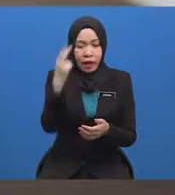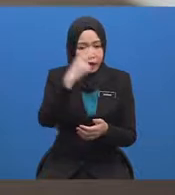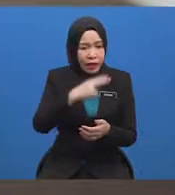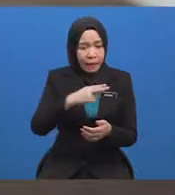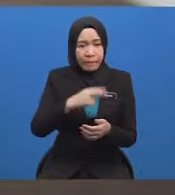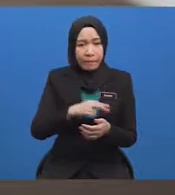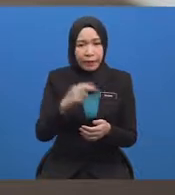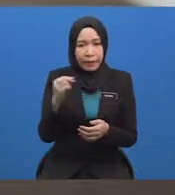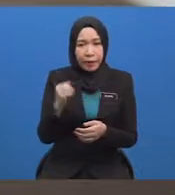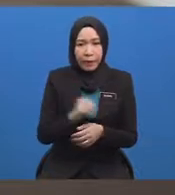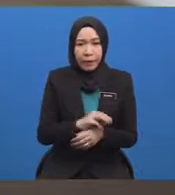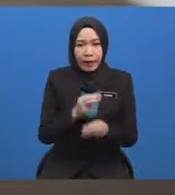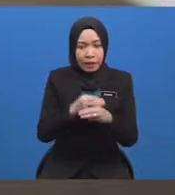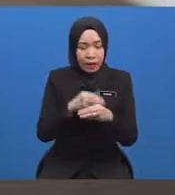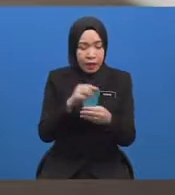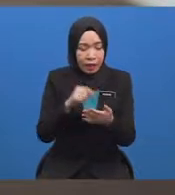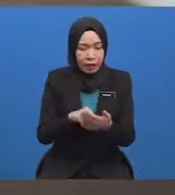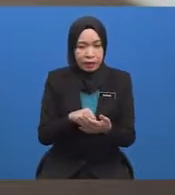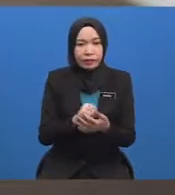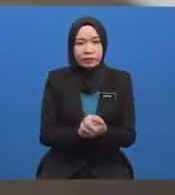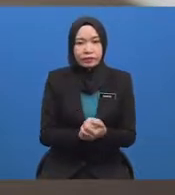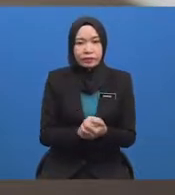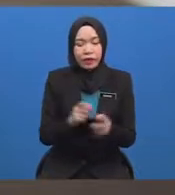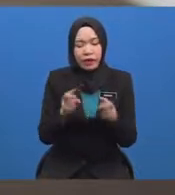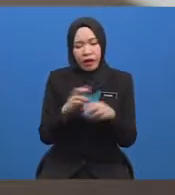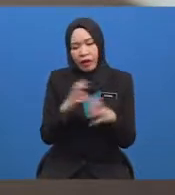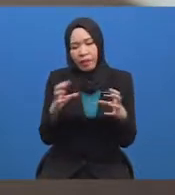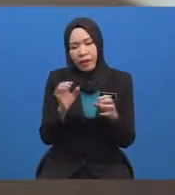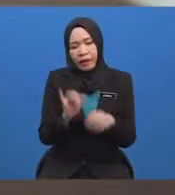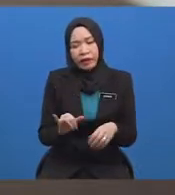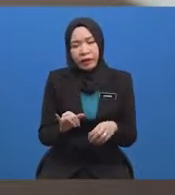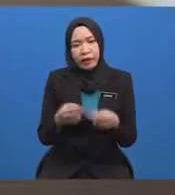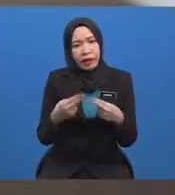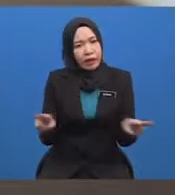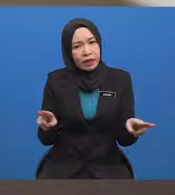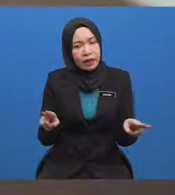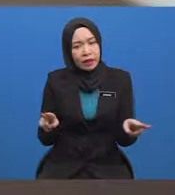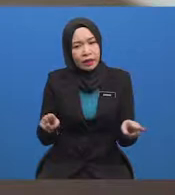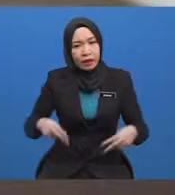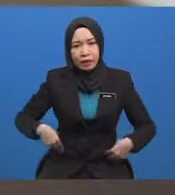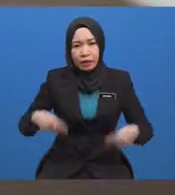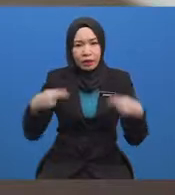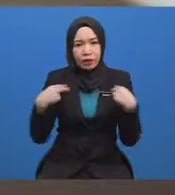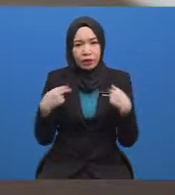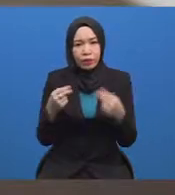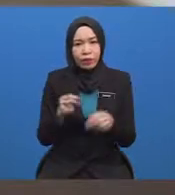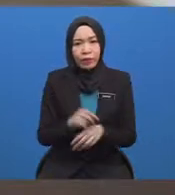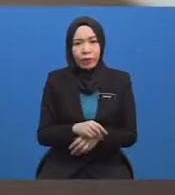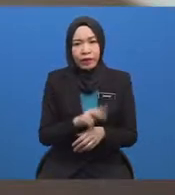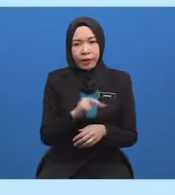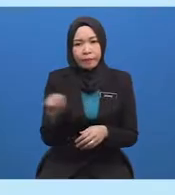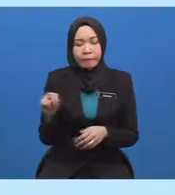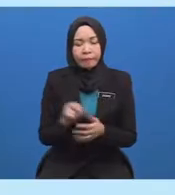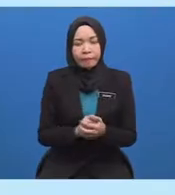tentang kehilangan nyawa akibat tanah runtuh sedekahkanlah doa buat mereka yang telah meninggal